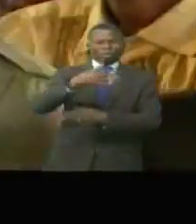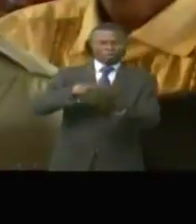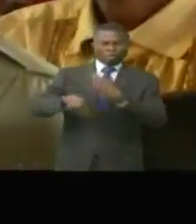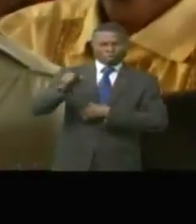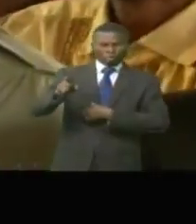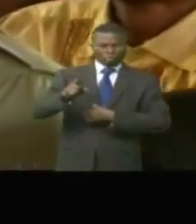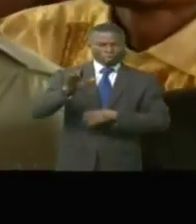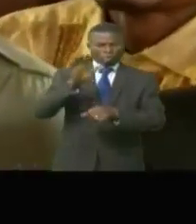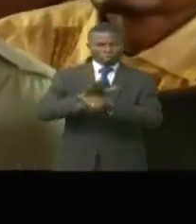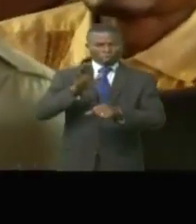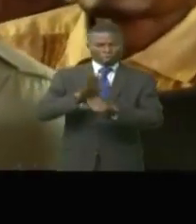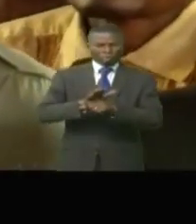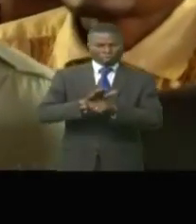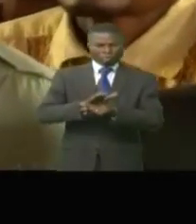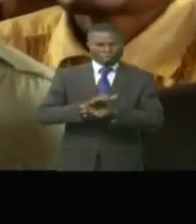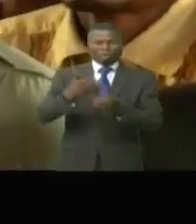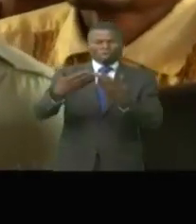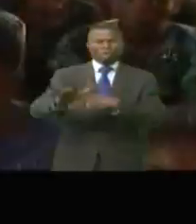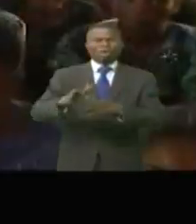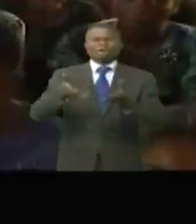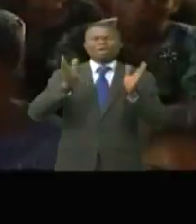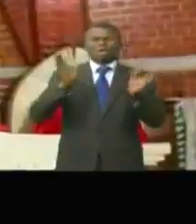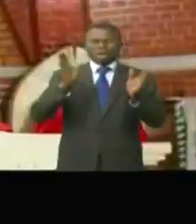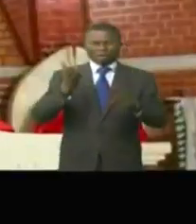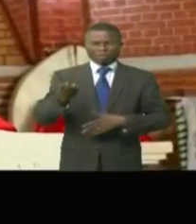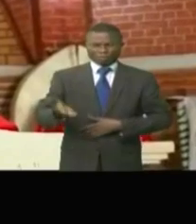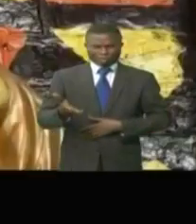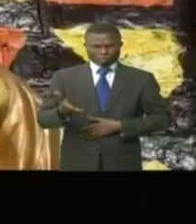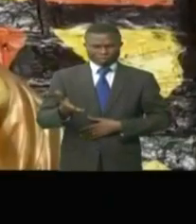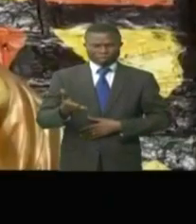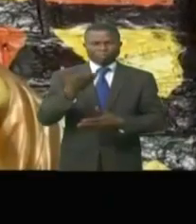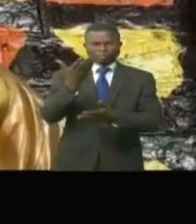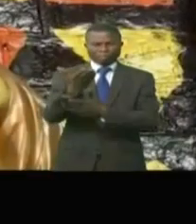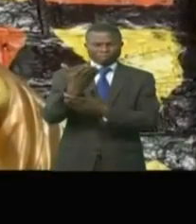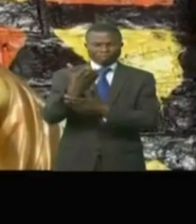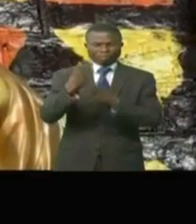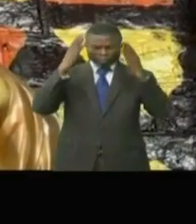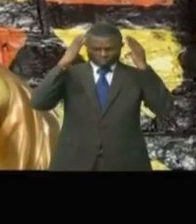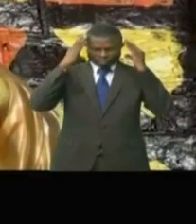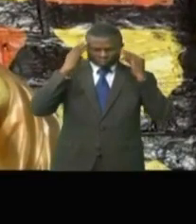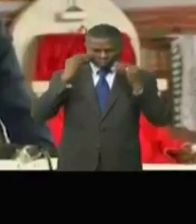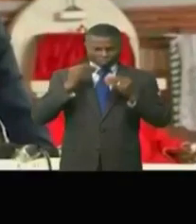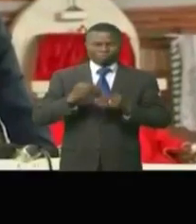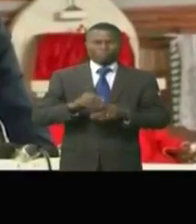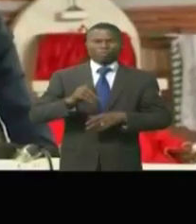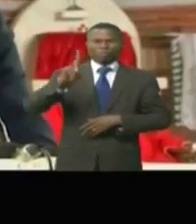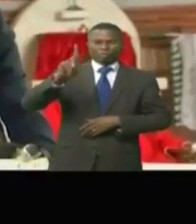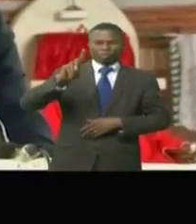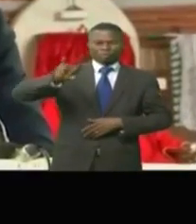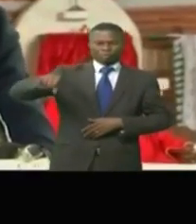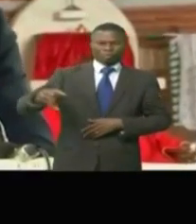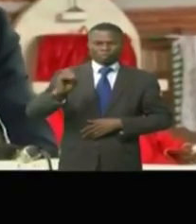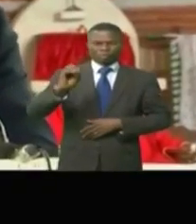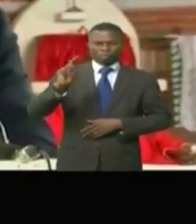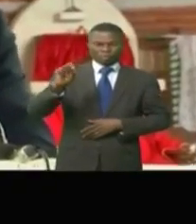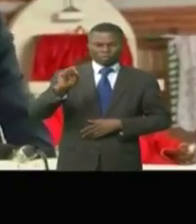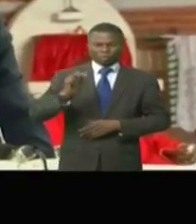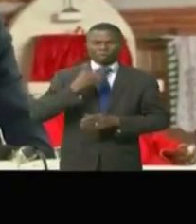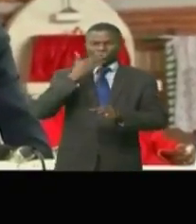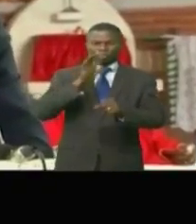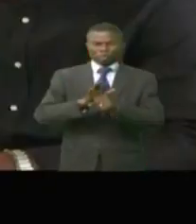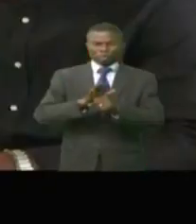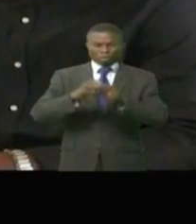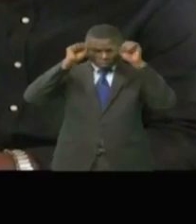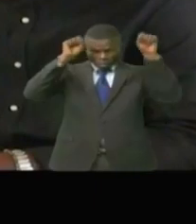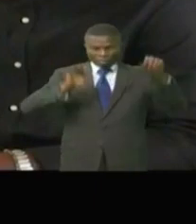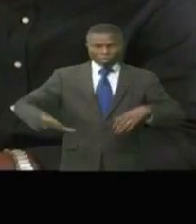dont la plupart ont conduit à une mort brutale. Un appel de détresse auquel John Kabea Shikai a répondu en rassurant que le président